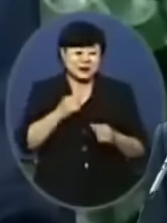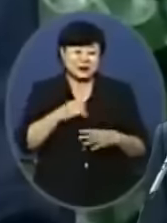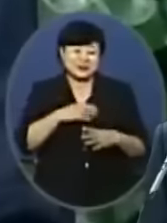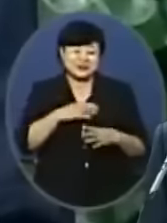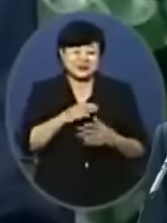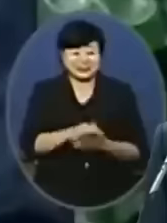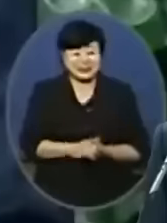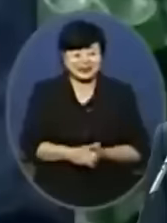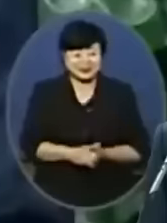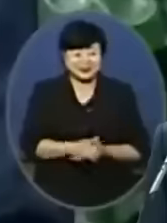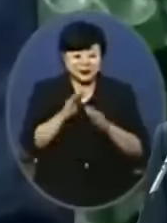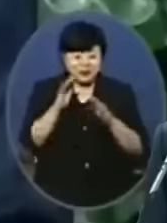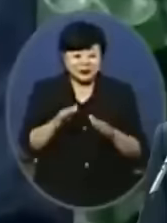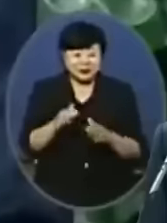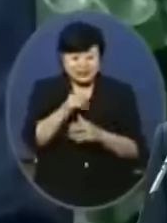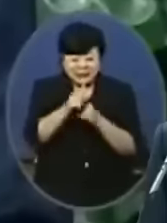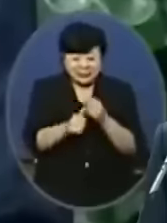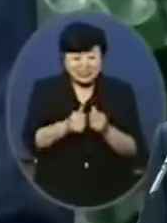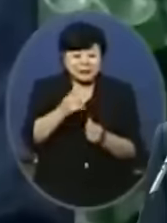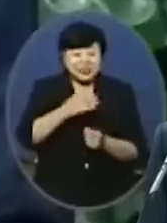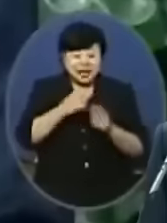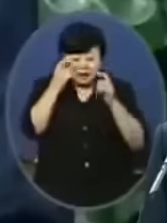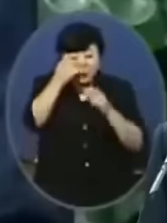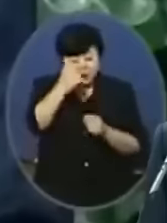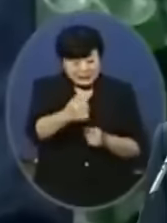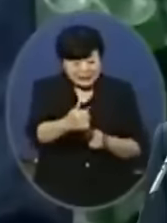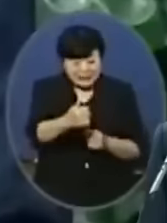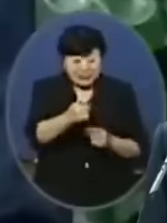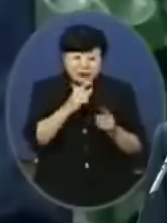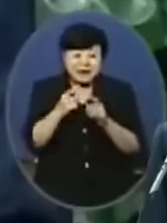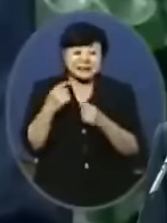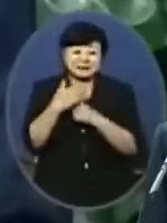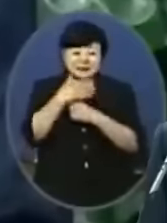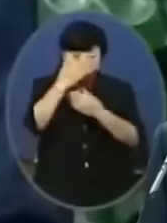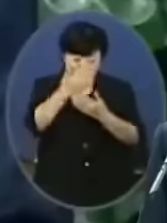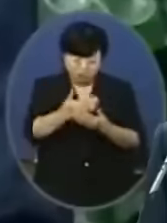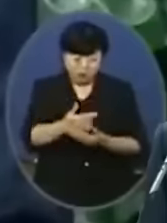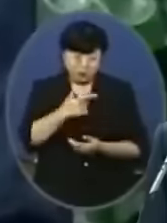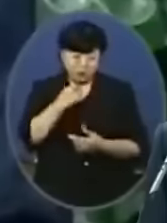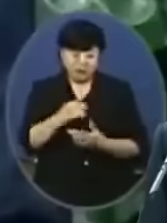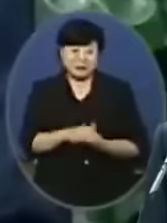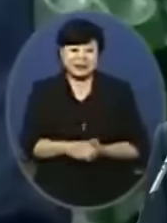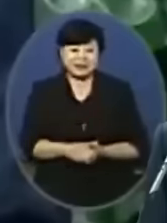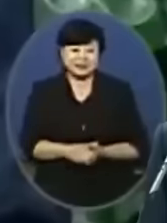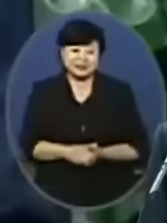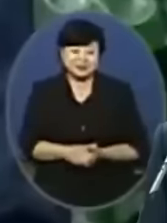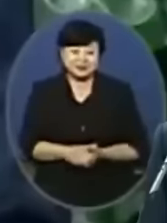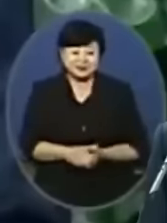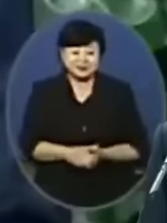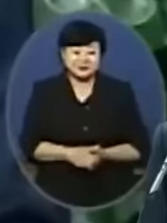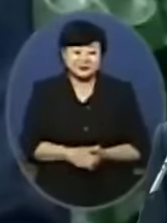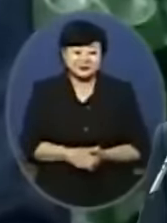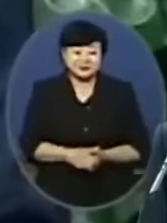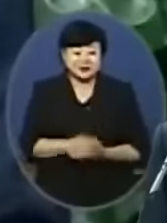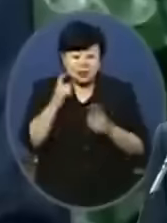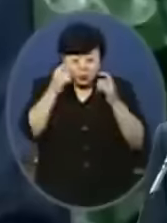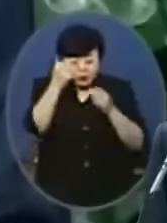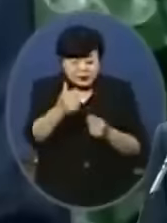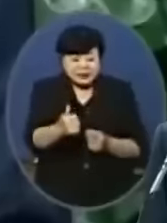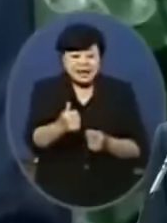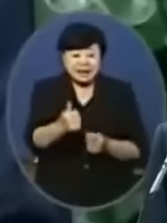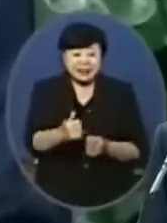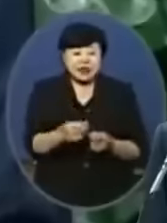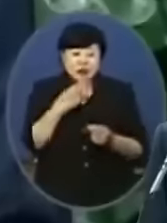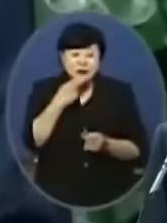놀랍습니까? 오늘 저는 하나님은 나의 목자이시라는 제목으로 말씀을 나누겠습니다. 목자